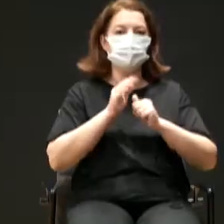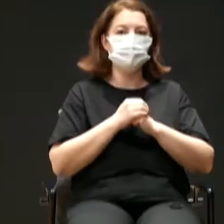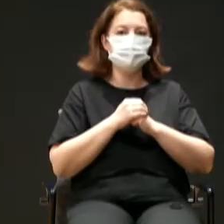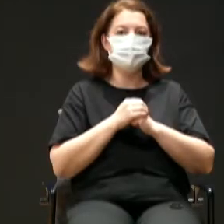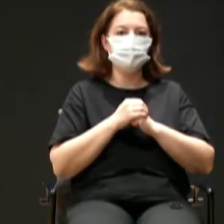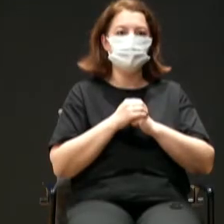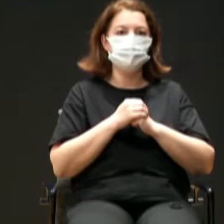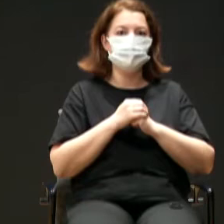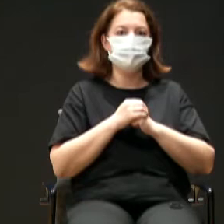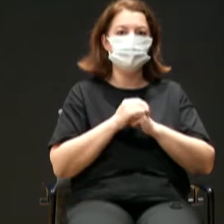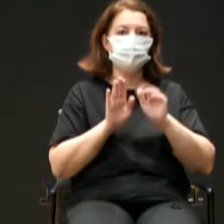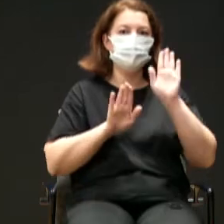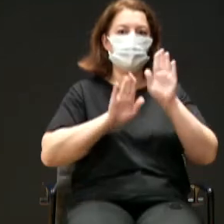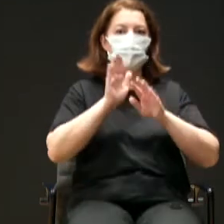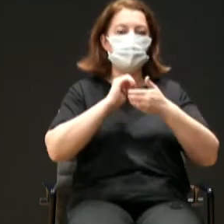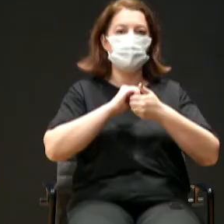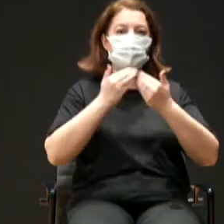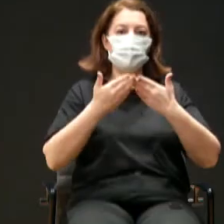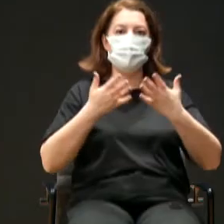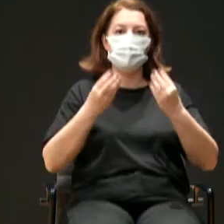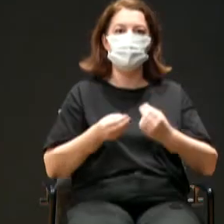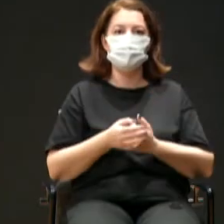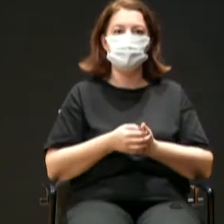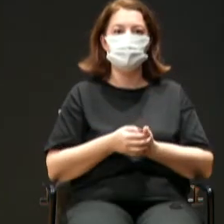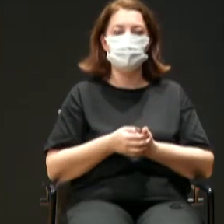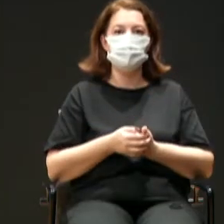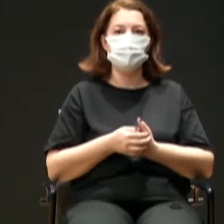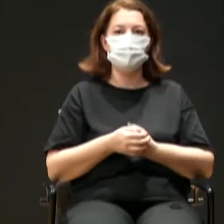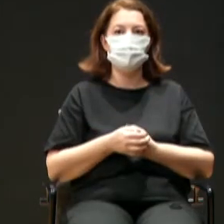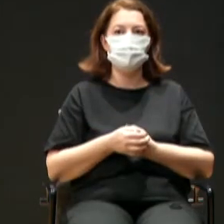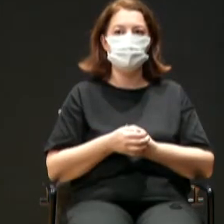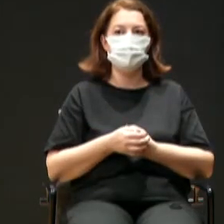edenler, etmeyen oy birliğiyle kabul edilmiştir.